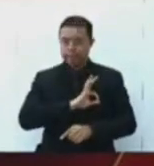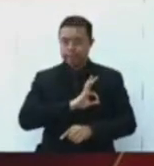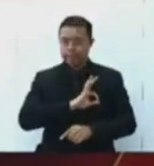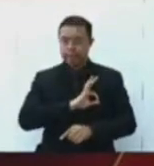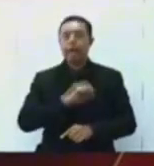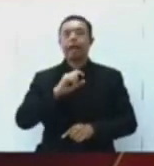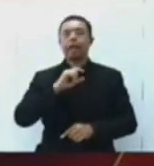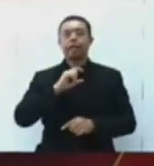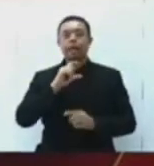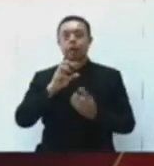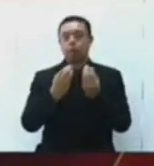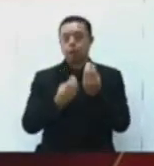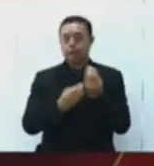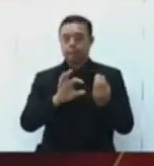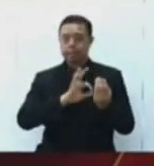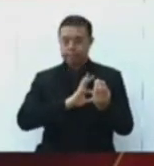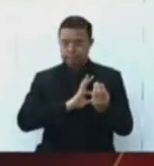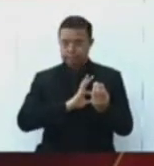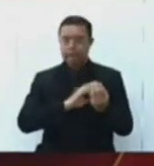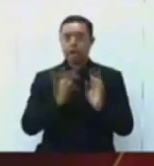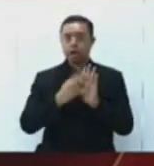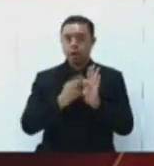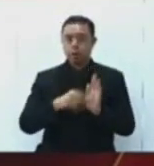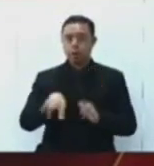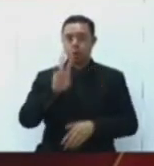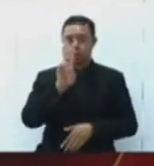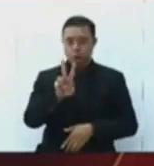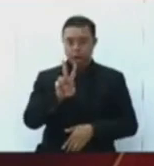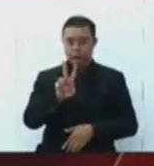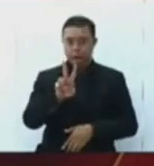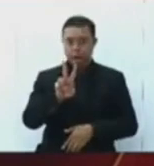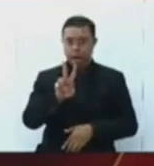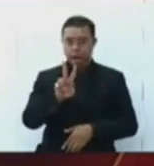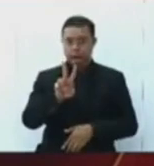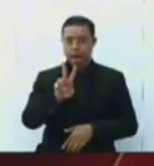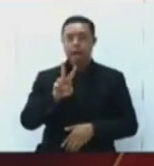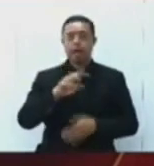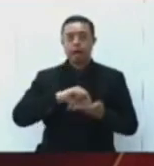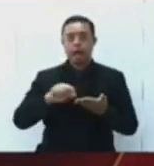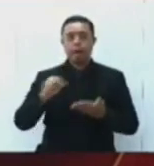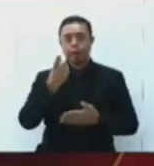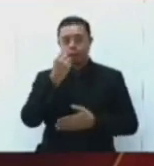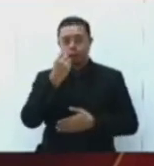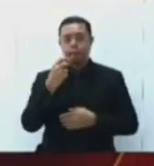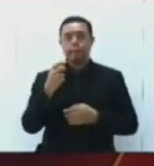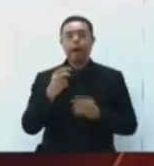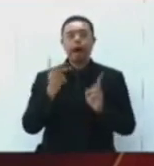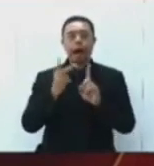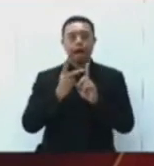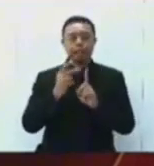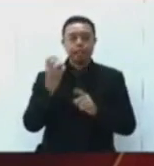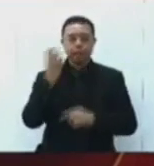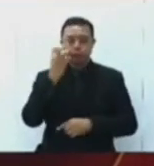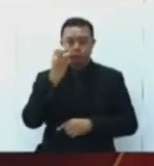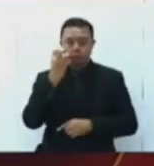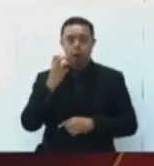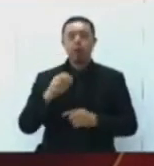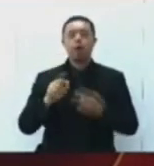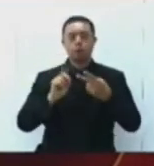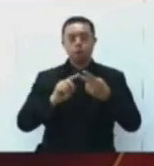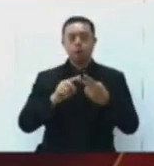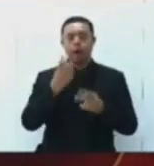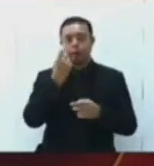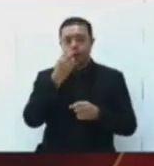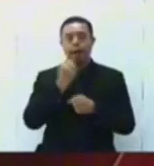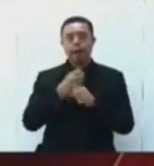Presiden dan Wakil Presiden nomor urut 2 Bapak ha Prabowo Subianto dan